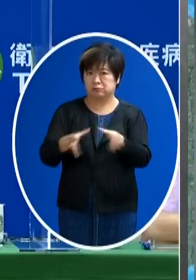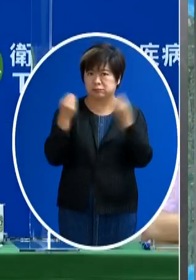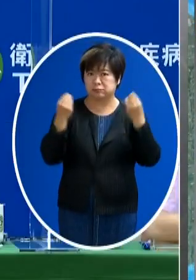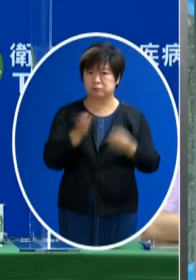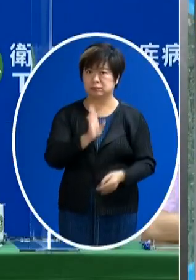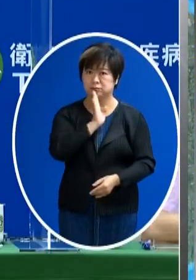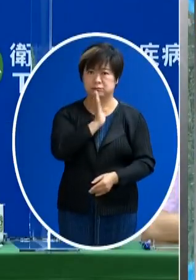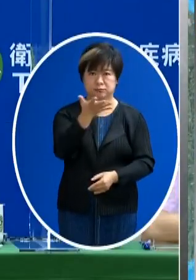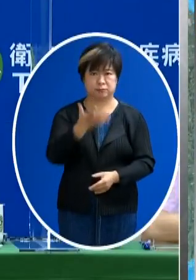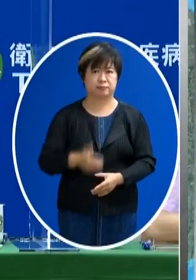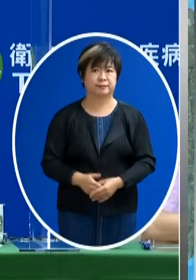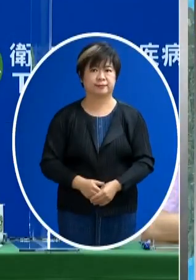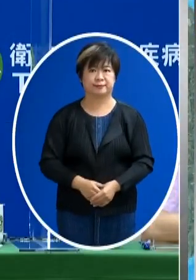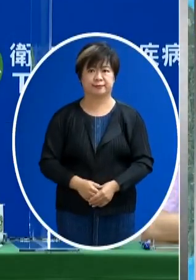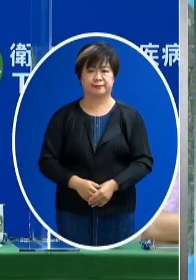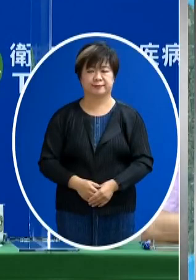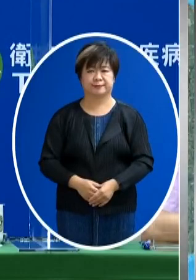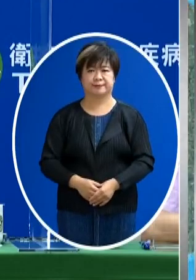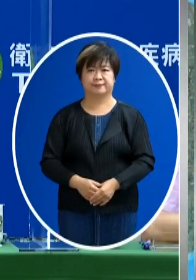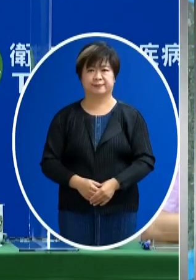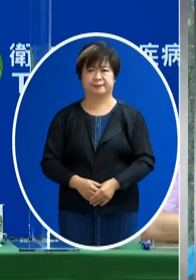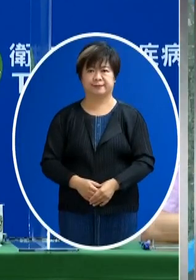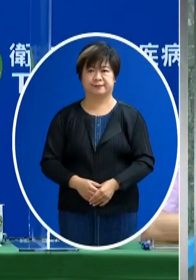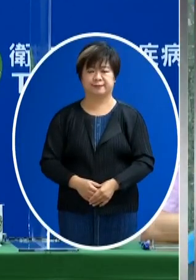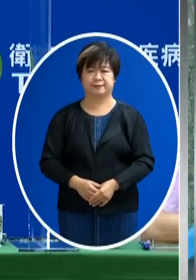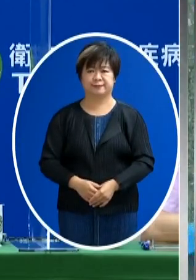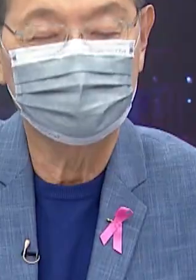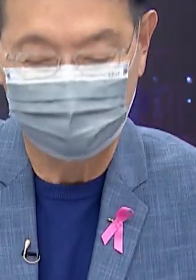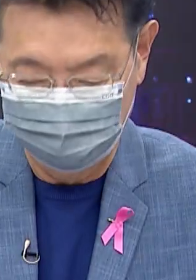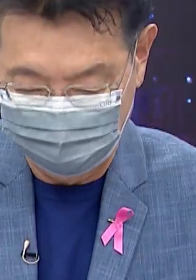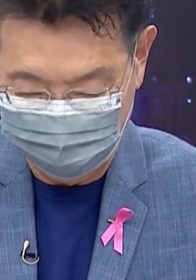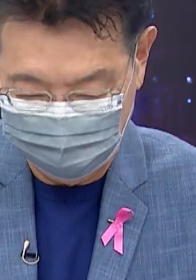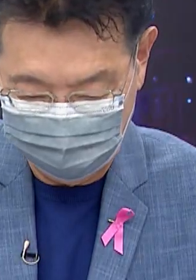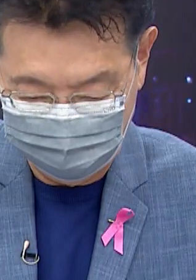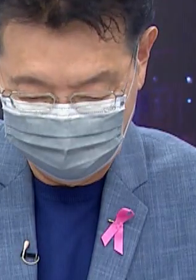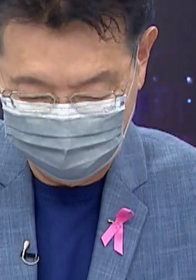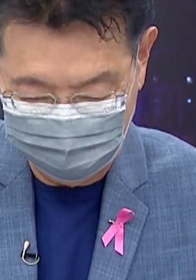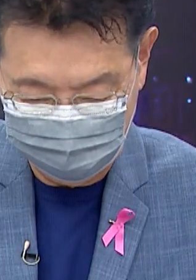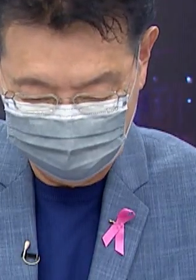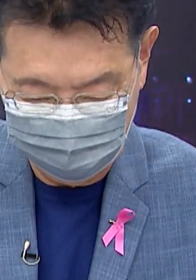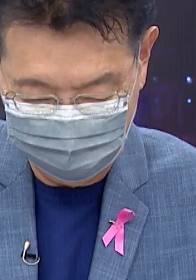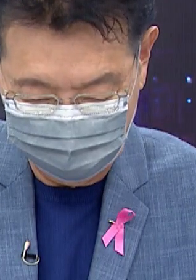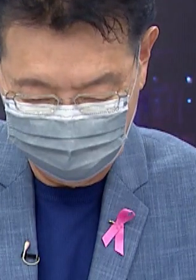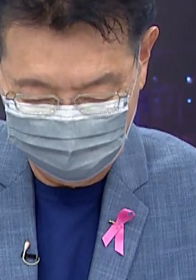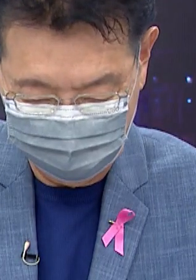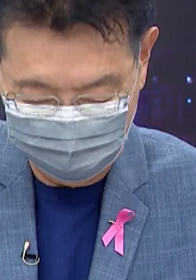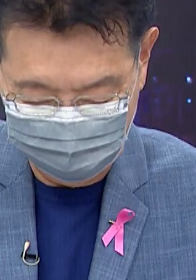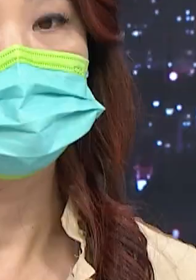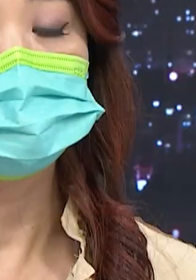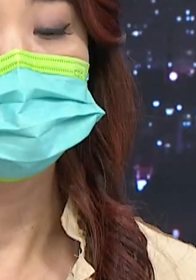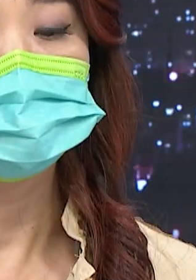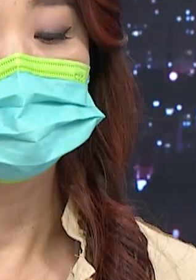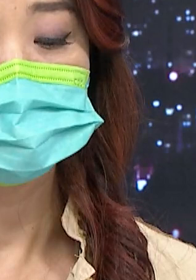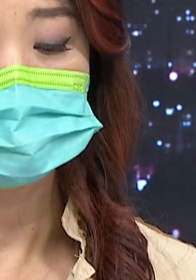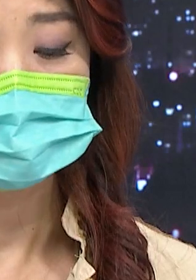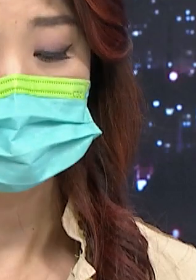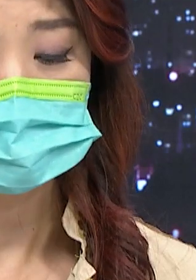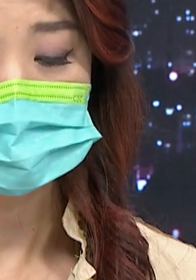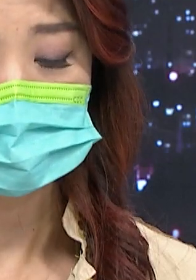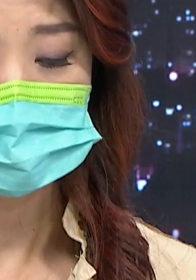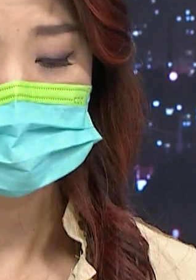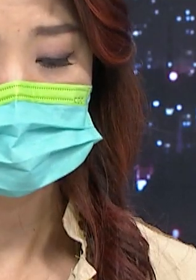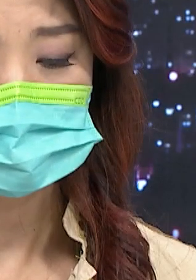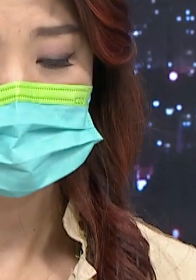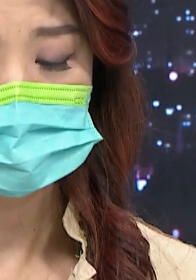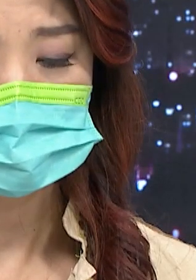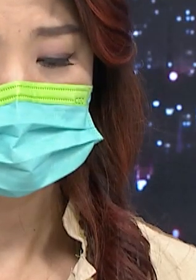剛才那一題去回應到現在來看其實我覺得這個中共他對於我們在這個國慶日他所